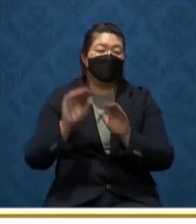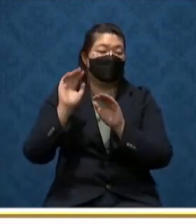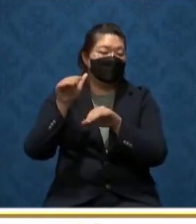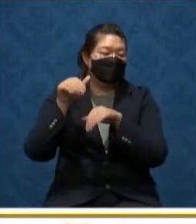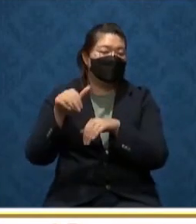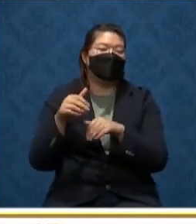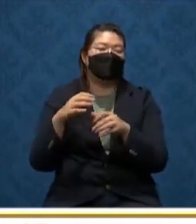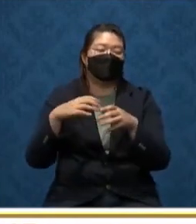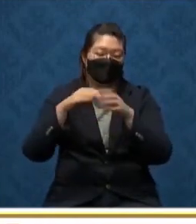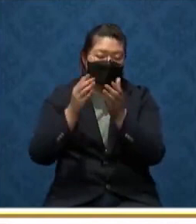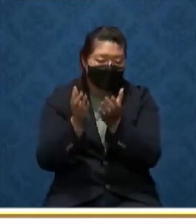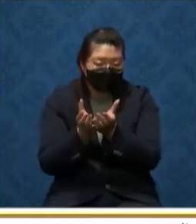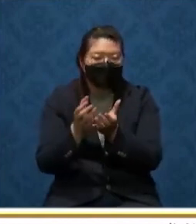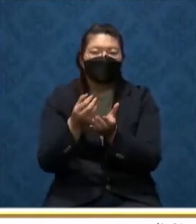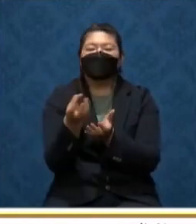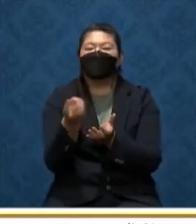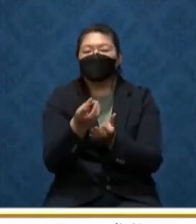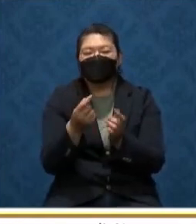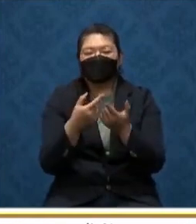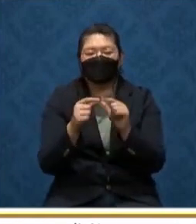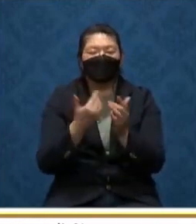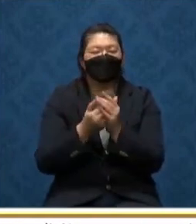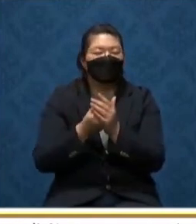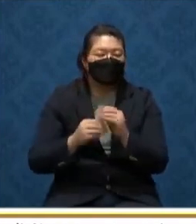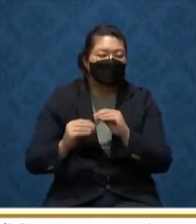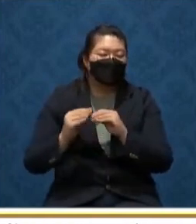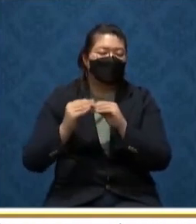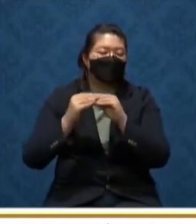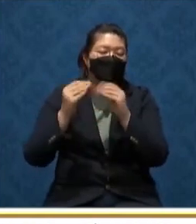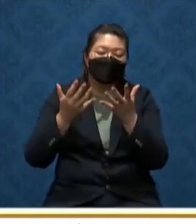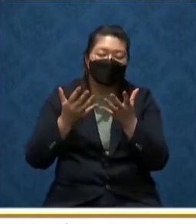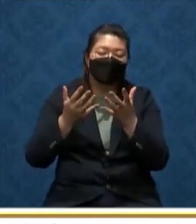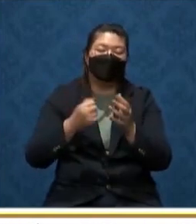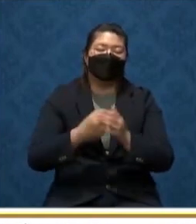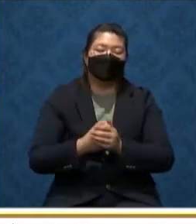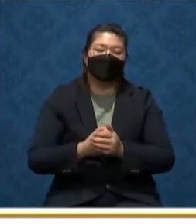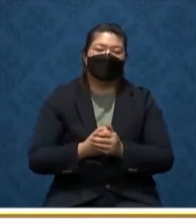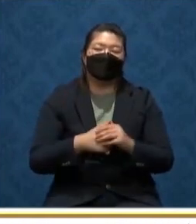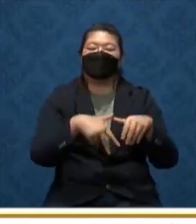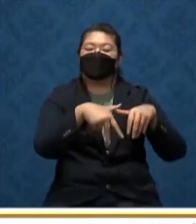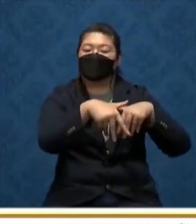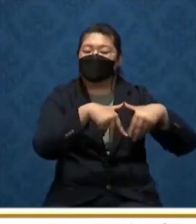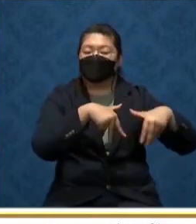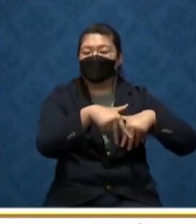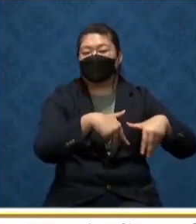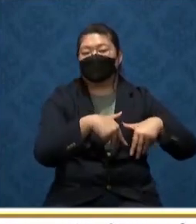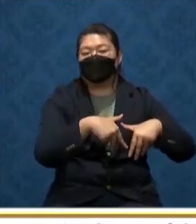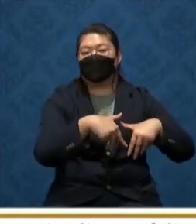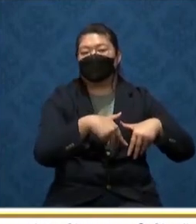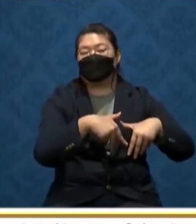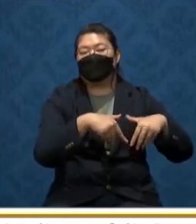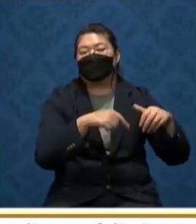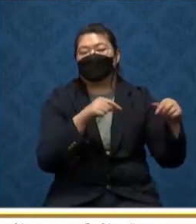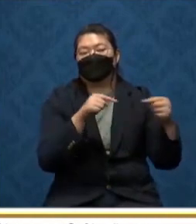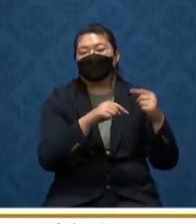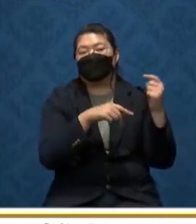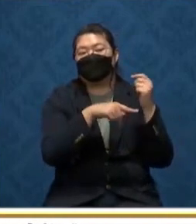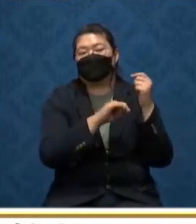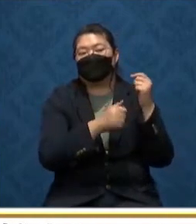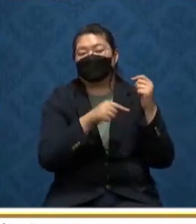ผลิตน้อย แต่ราค่าไม่ขยับขึ้นทำให้พี่น้องประชาชนในพื้นที่